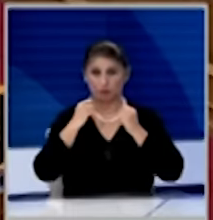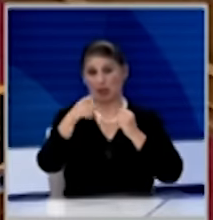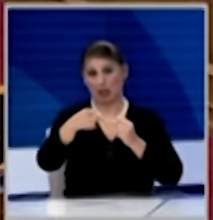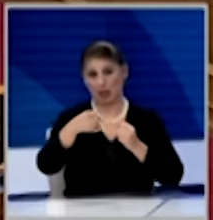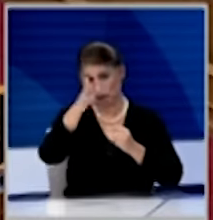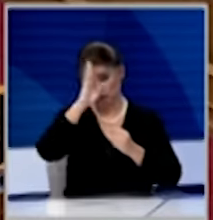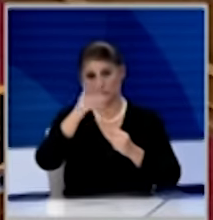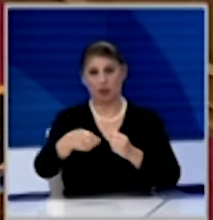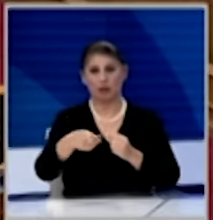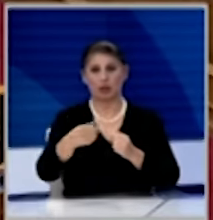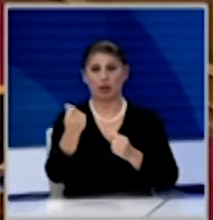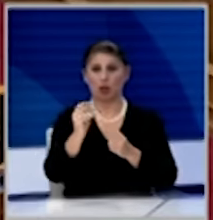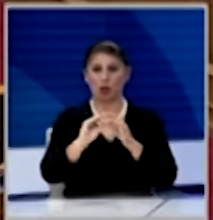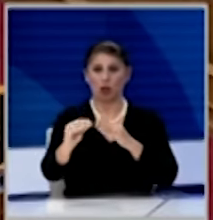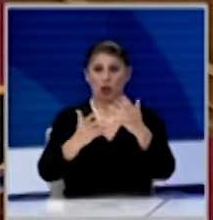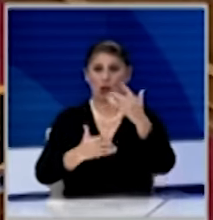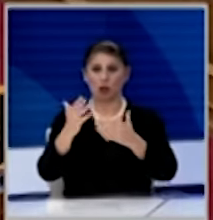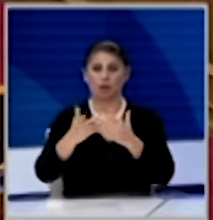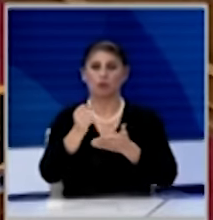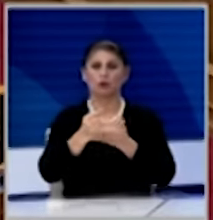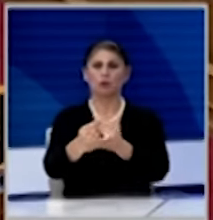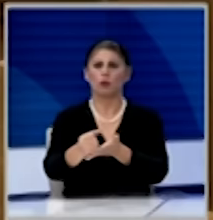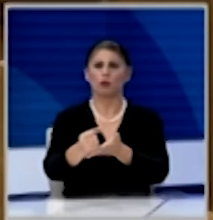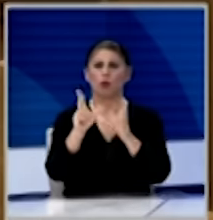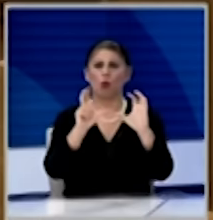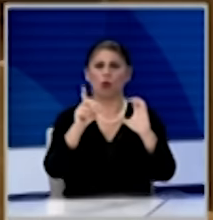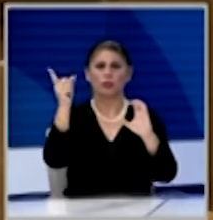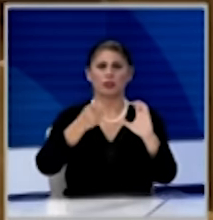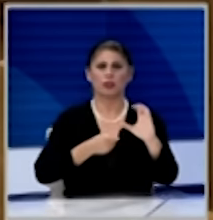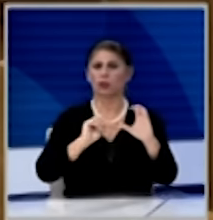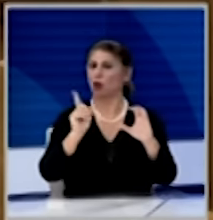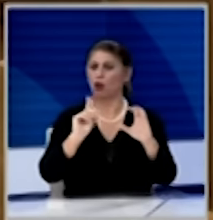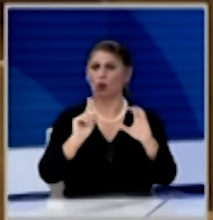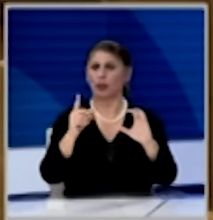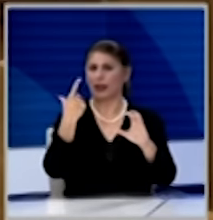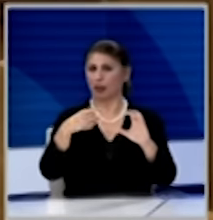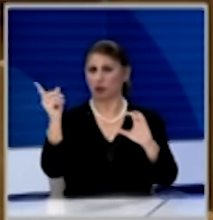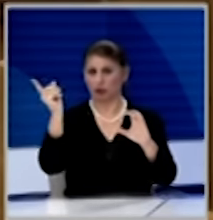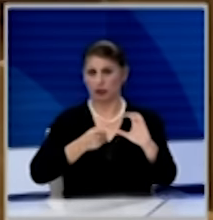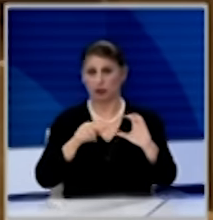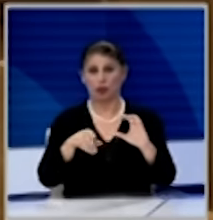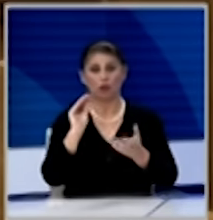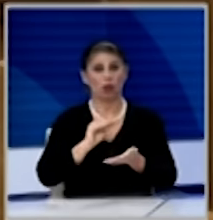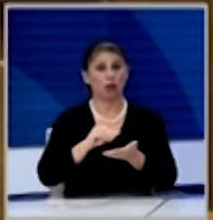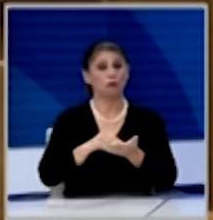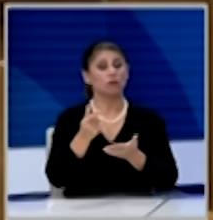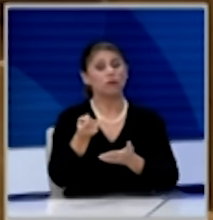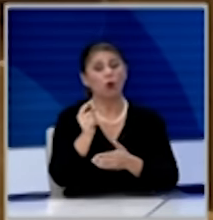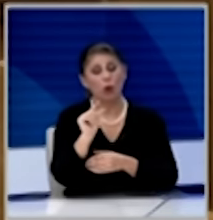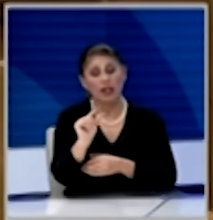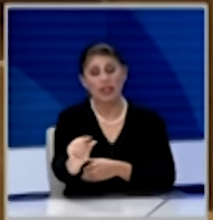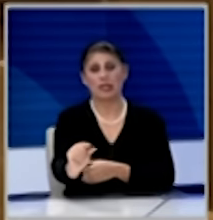στους λογαριασμούς τους ποσά που αντιστοιχούν στο 80% και όχι στο 100% το οποίο είναι επίσης πολύ